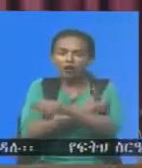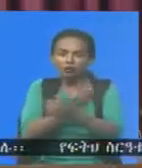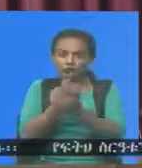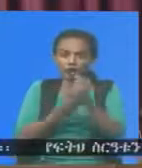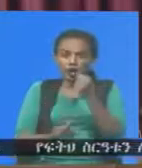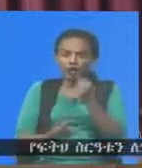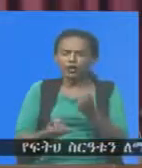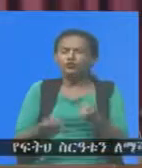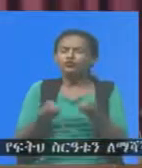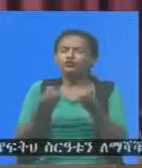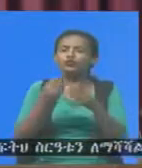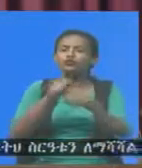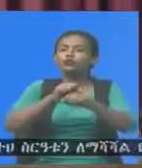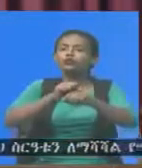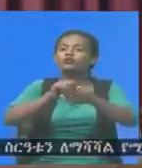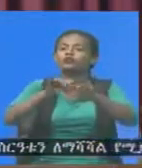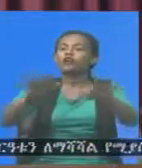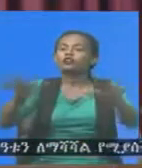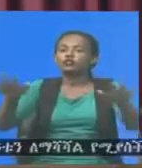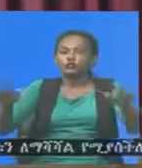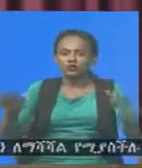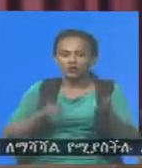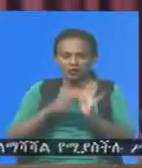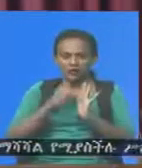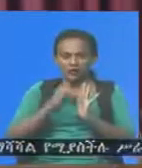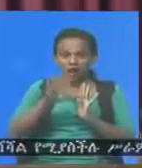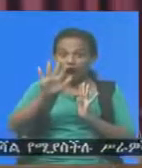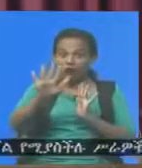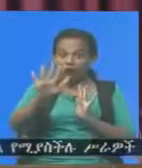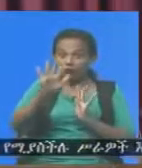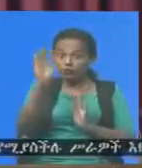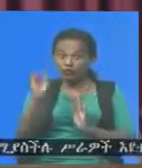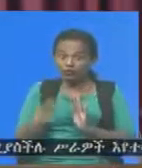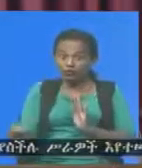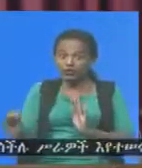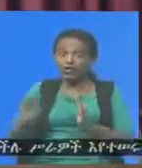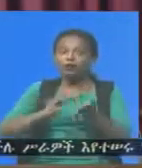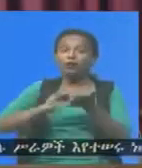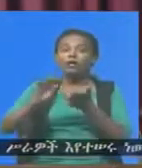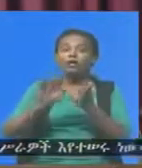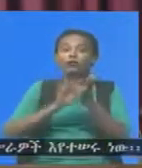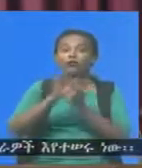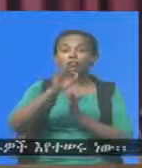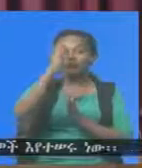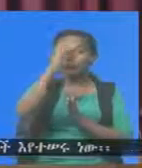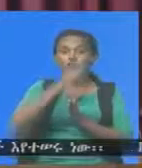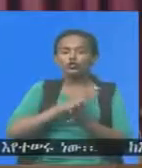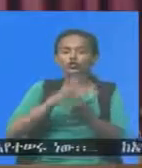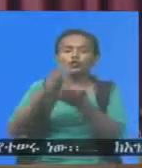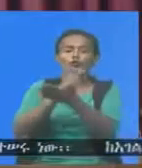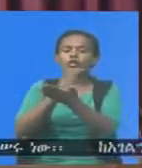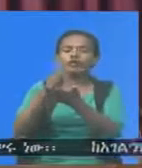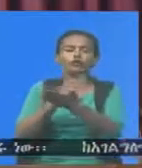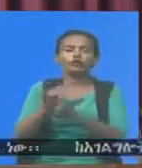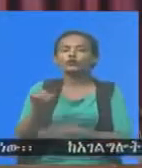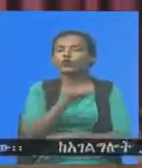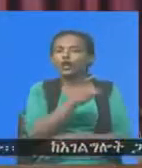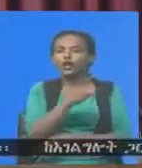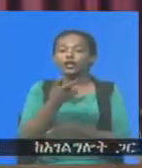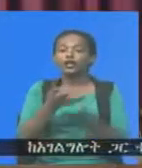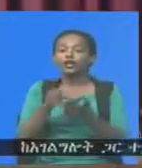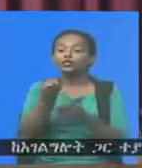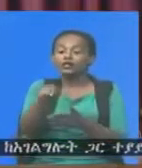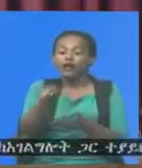ለብዙዎች የሚሰራጭበት ማለት ነው። 5% በሚሊዮን የሚቆጠሩ ሰዎች የሚሳተፉበት ይሆናል። ከዚያ